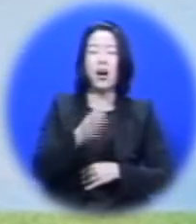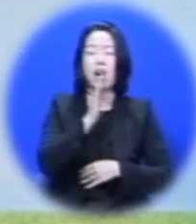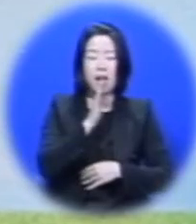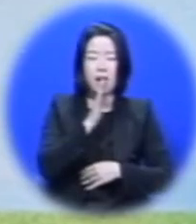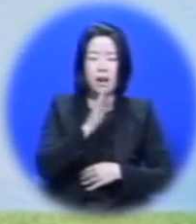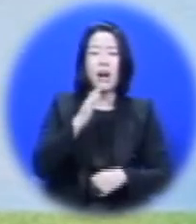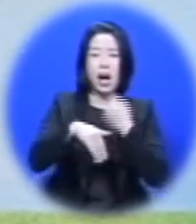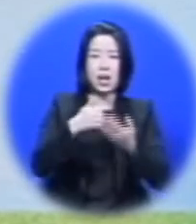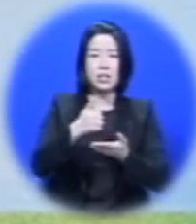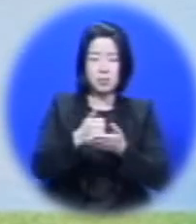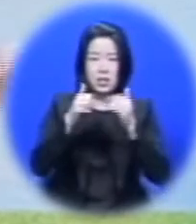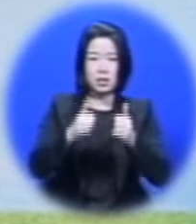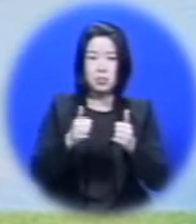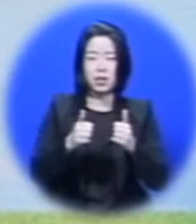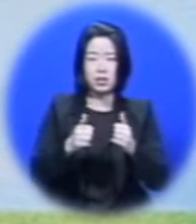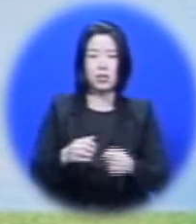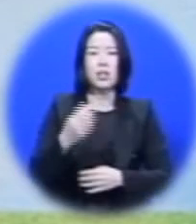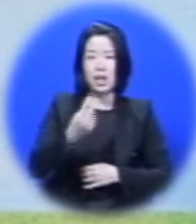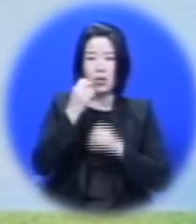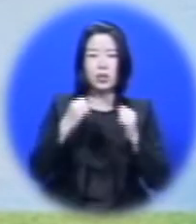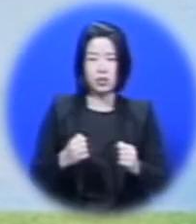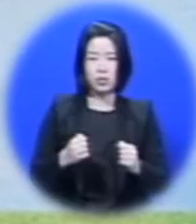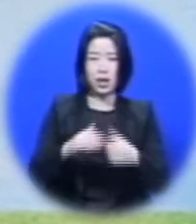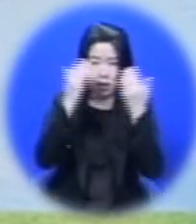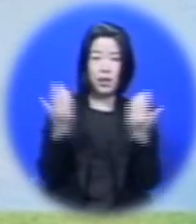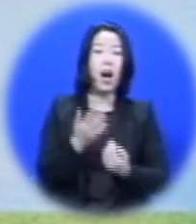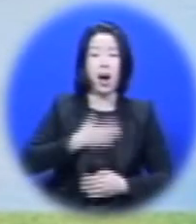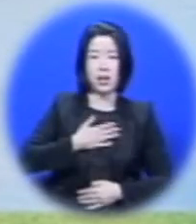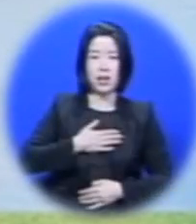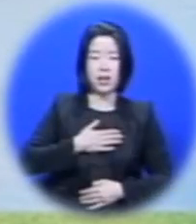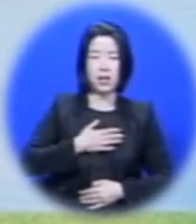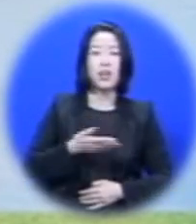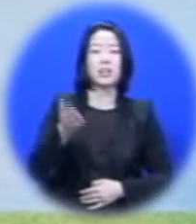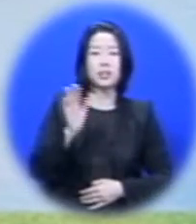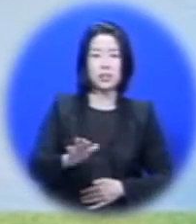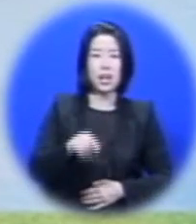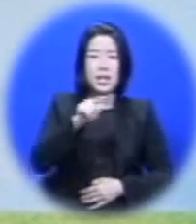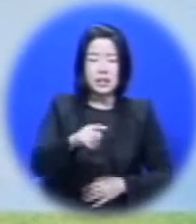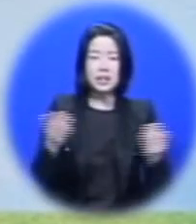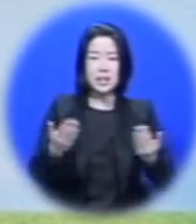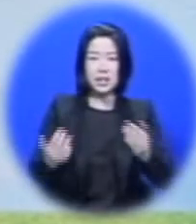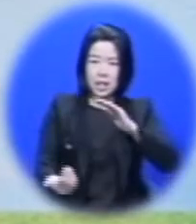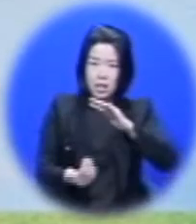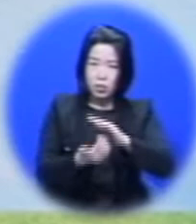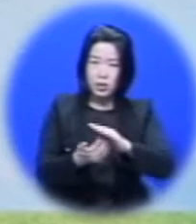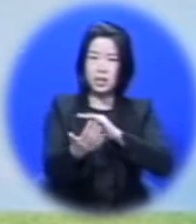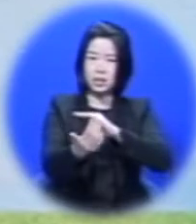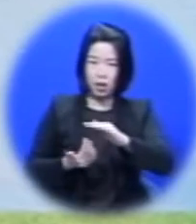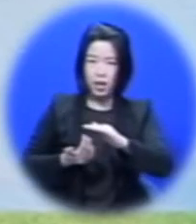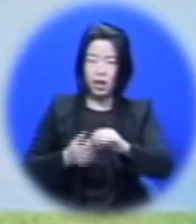하나님이 계셨구나. 다 알게 되지요. 그러나 그 일이 이루어지기 전에